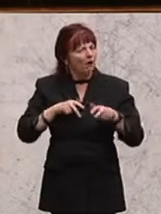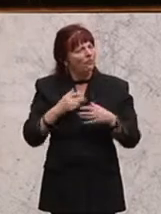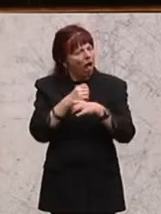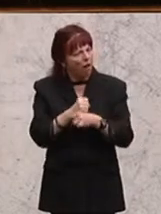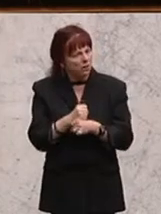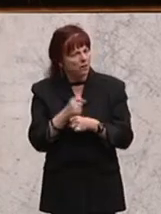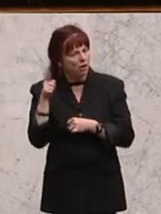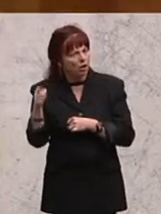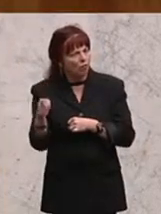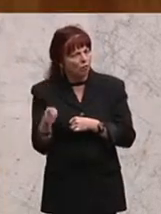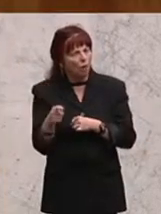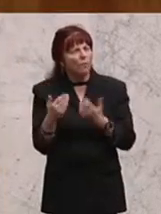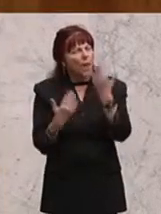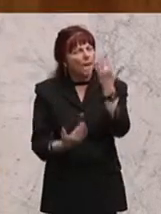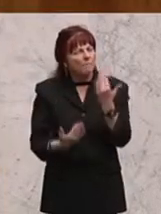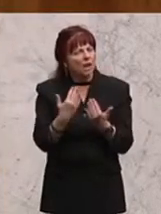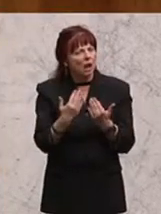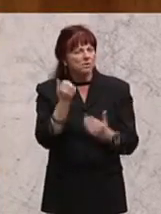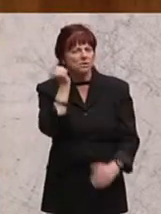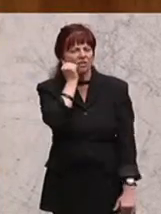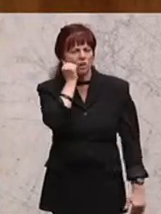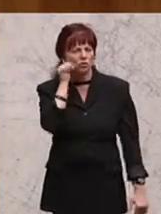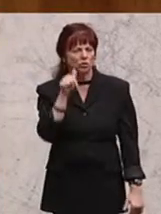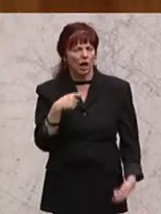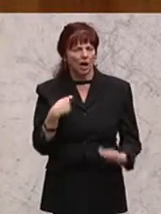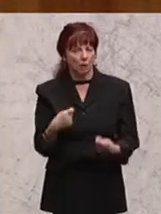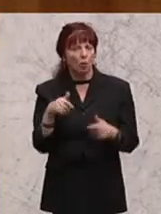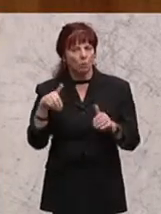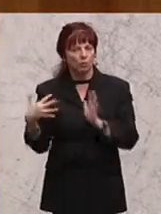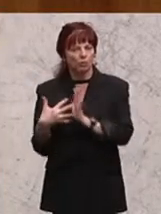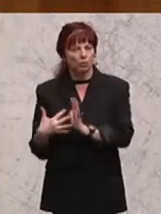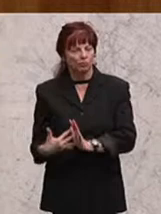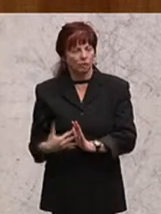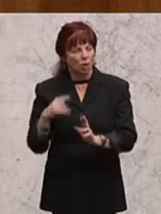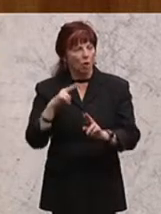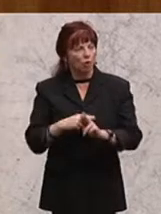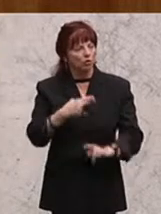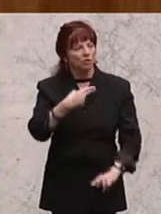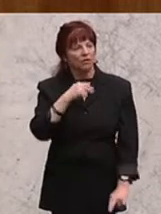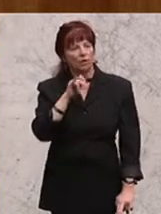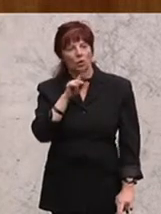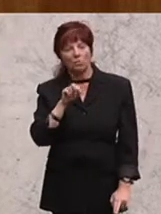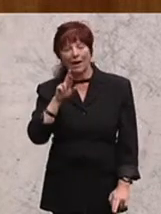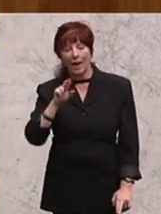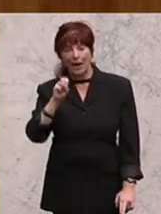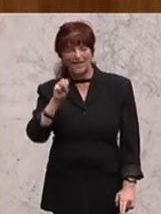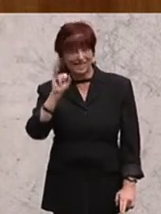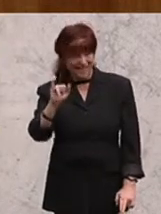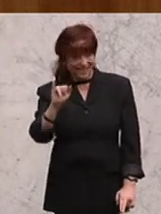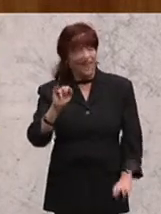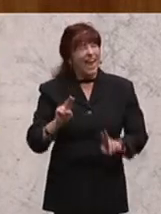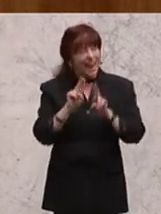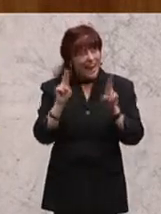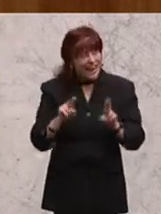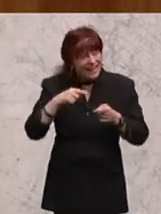hier vorliegt und dementsprechend zu prüfen ist. Und wenn beim Hypo-ICI-Netzwerk ähnliche Abwertungen kommen